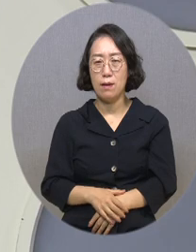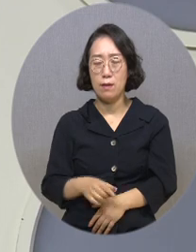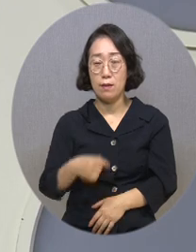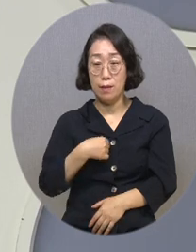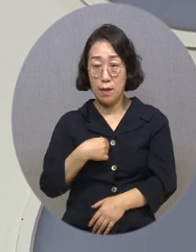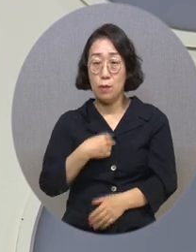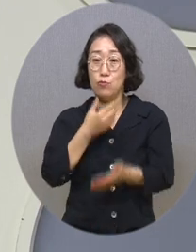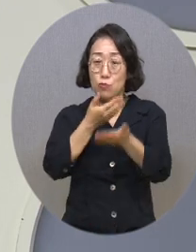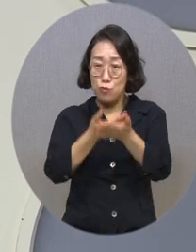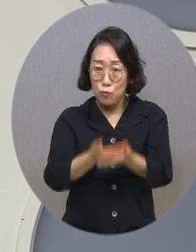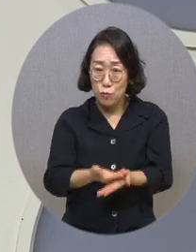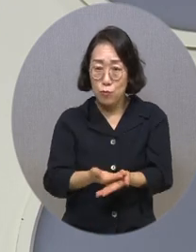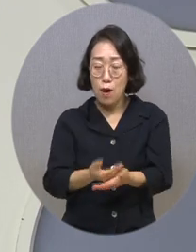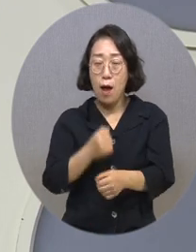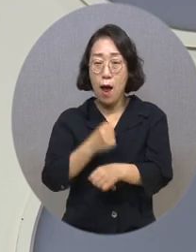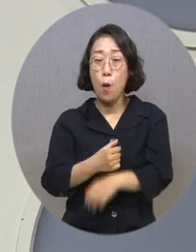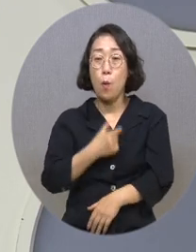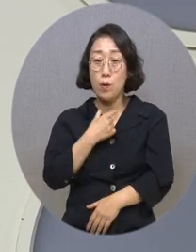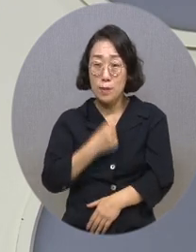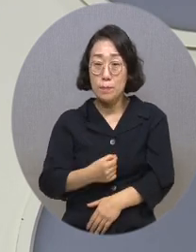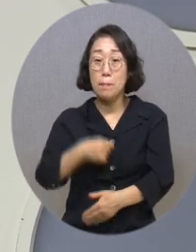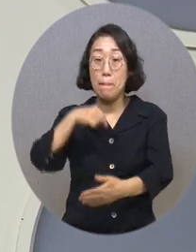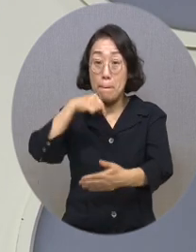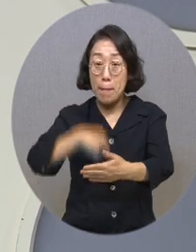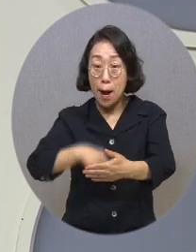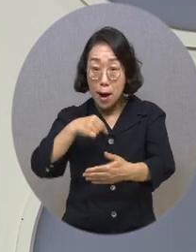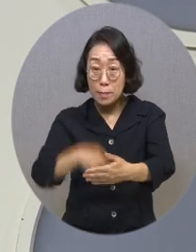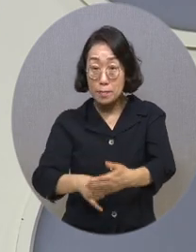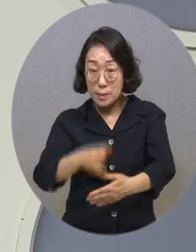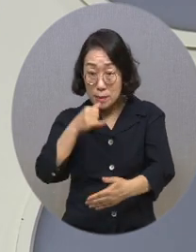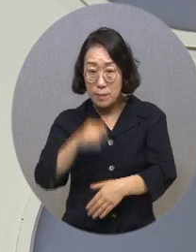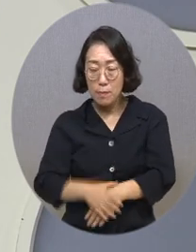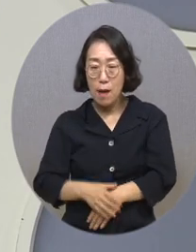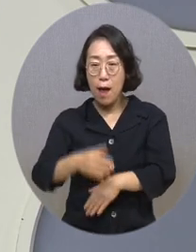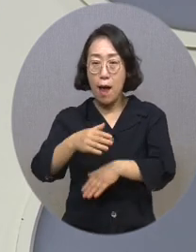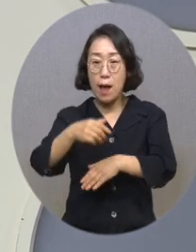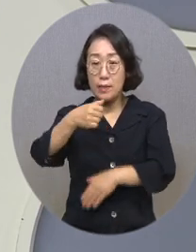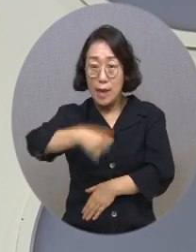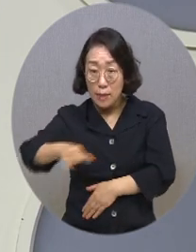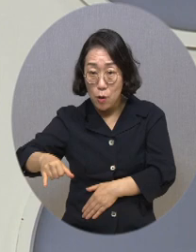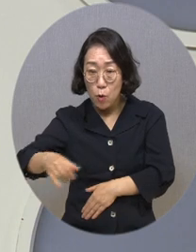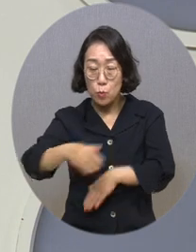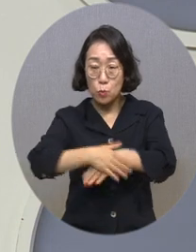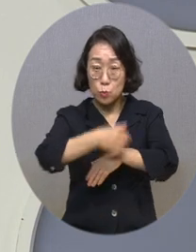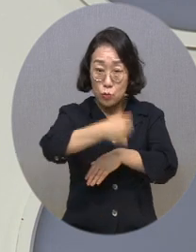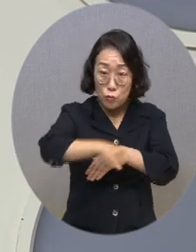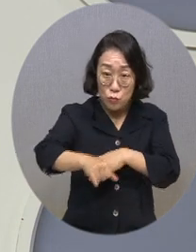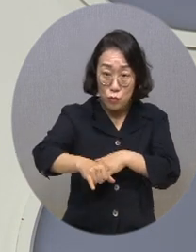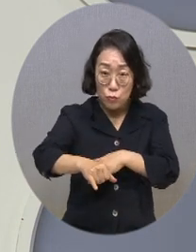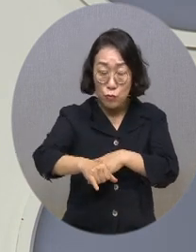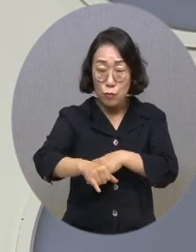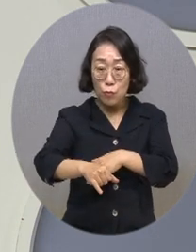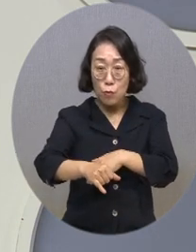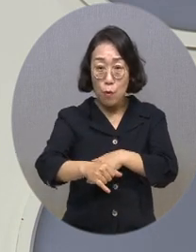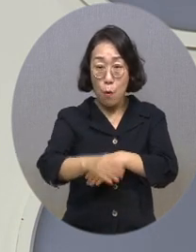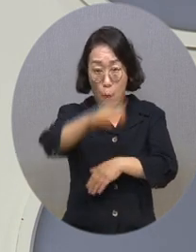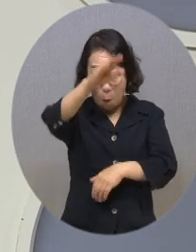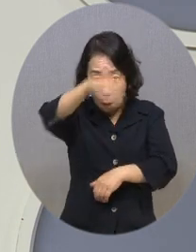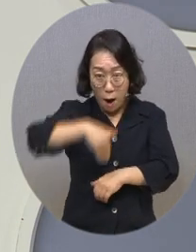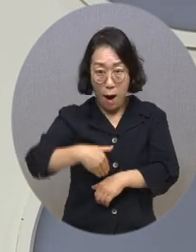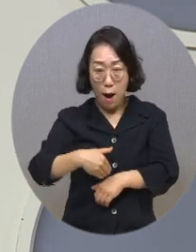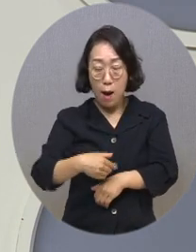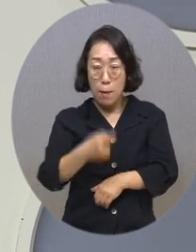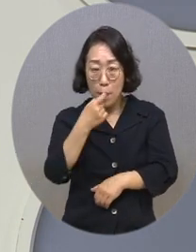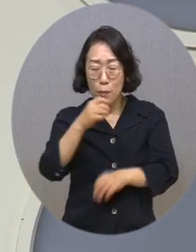제일 중요한 건 하고자 하는 의욕만 있으면 집에 손주도 아들들 불러갖고 30분 교육받으면 박사가